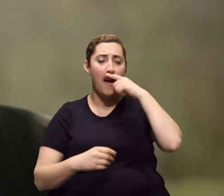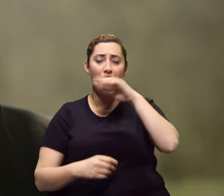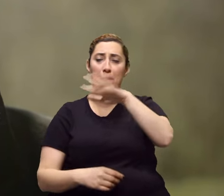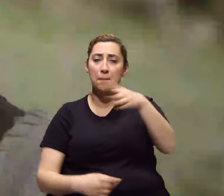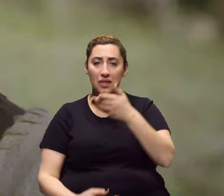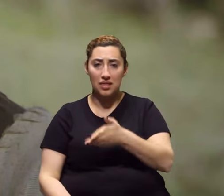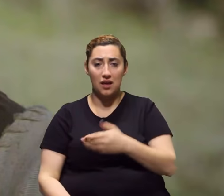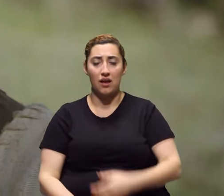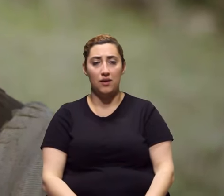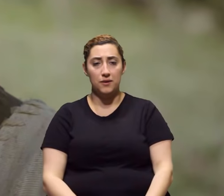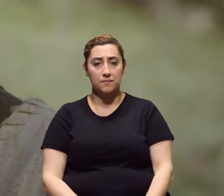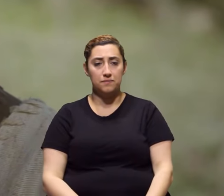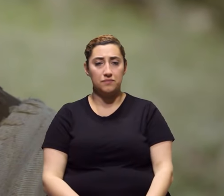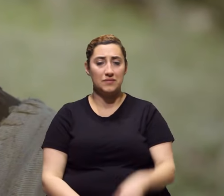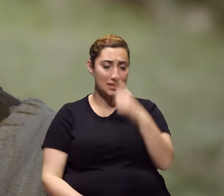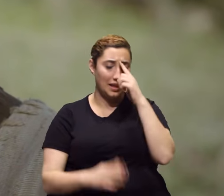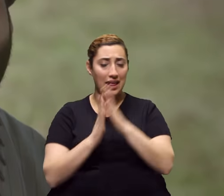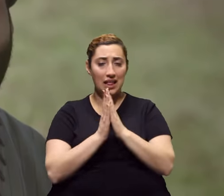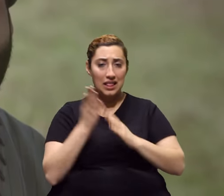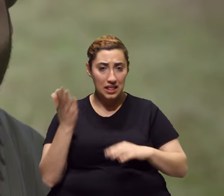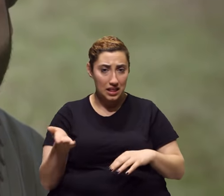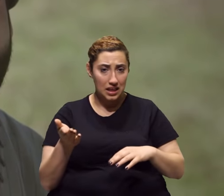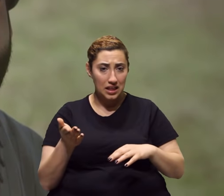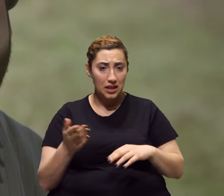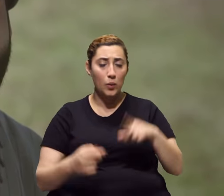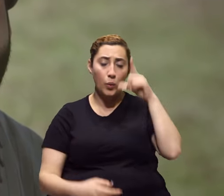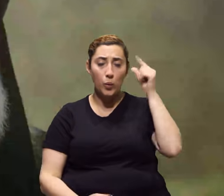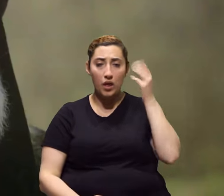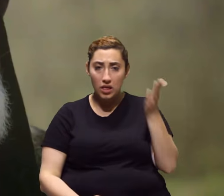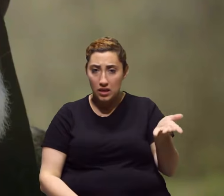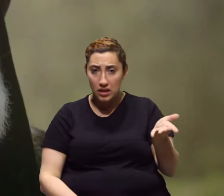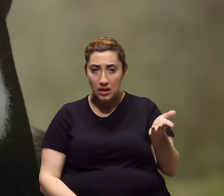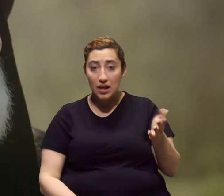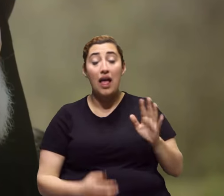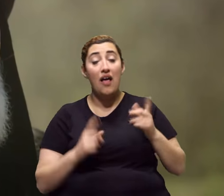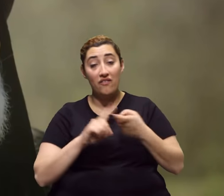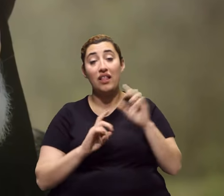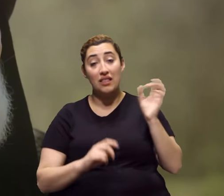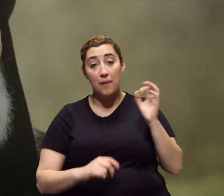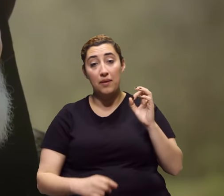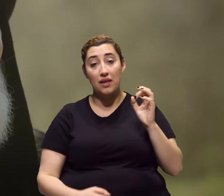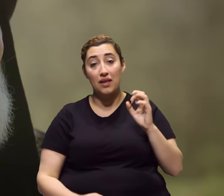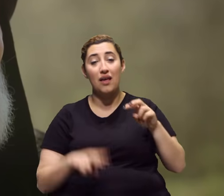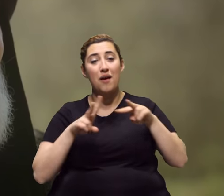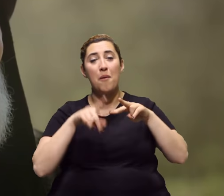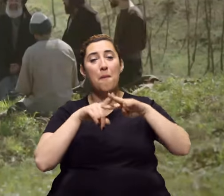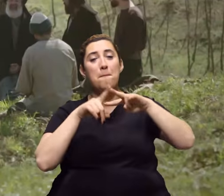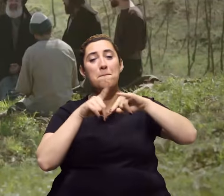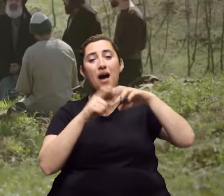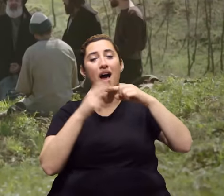Arabi'yi de, Hindu'yu da, Yunan'ı da, dahi